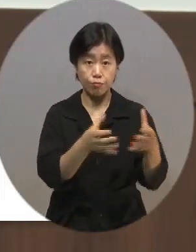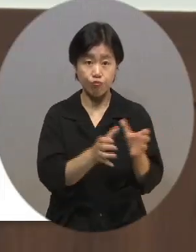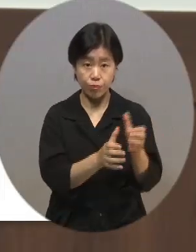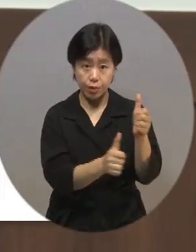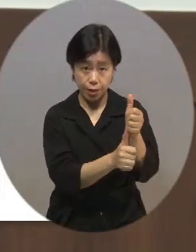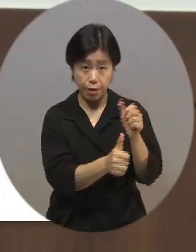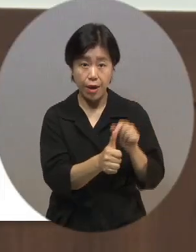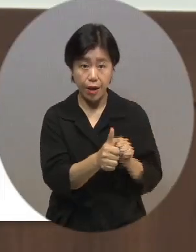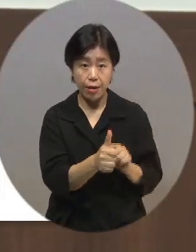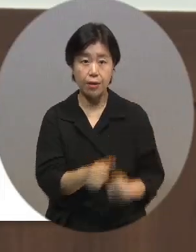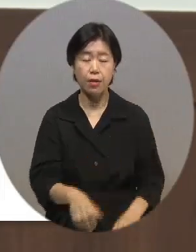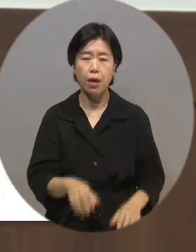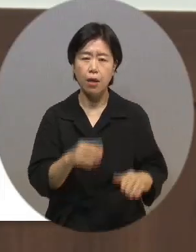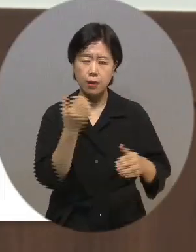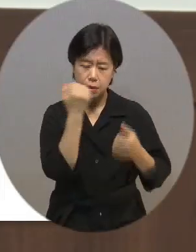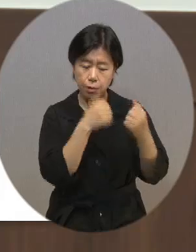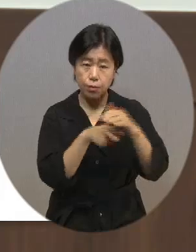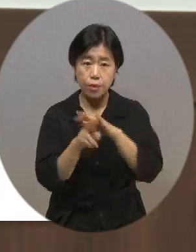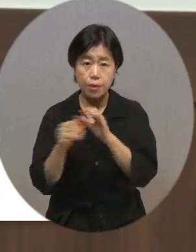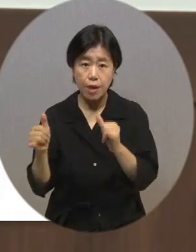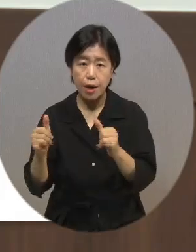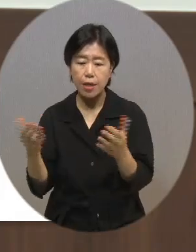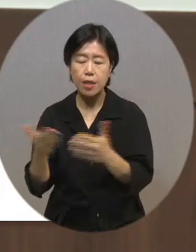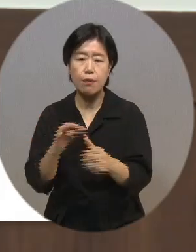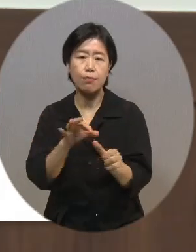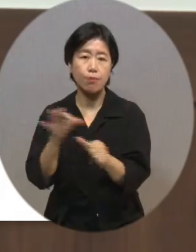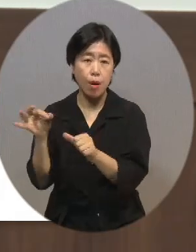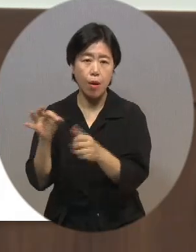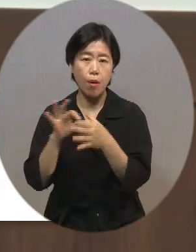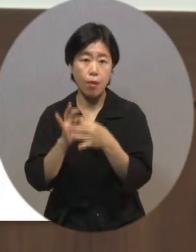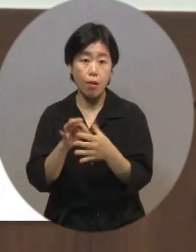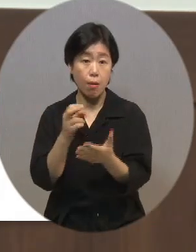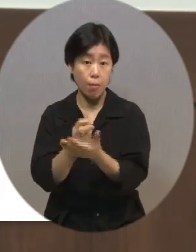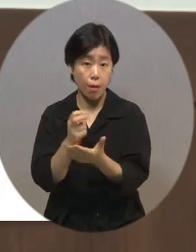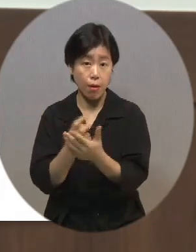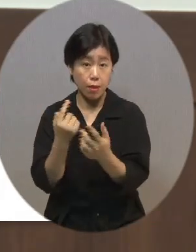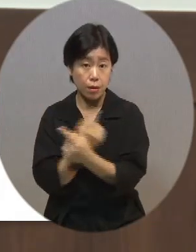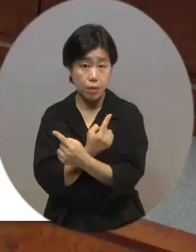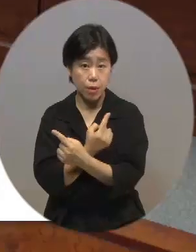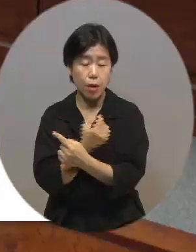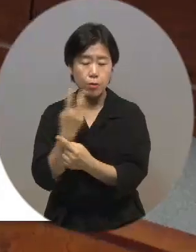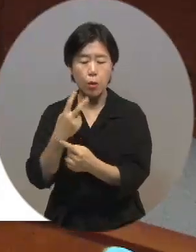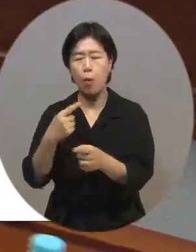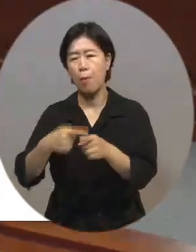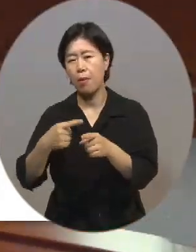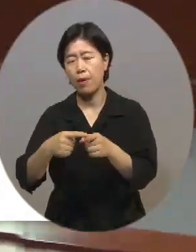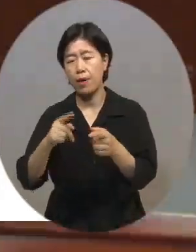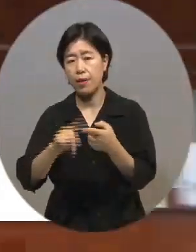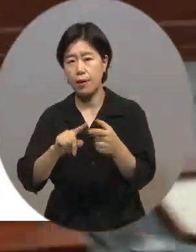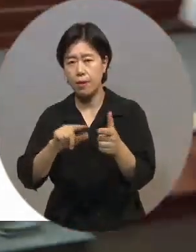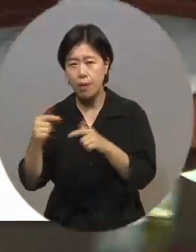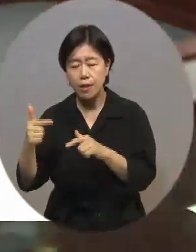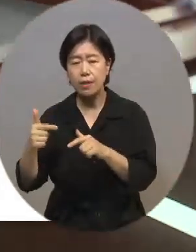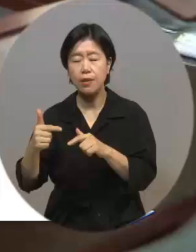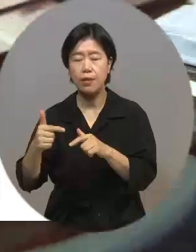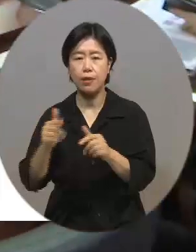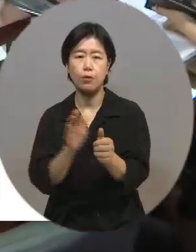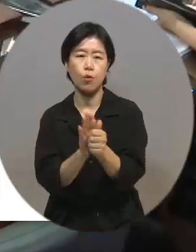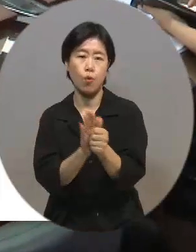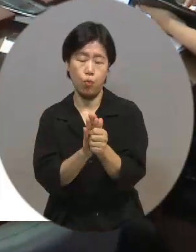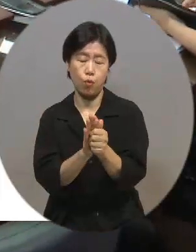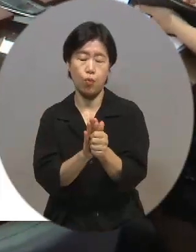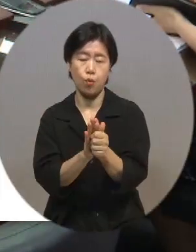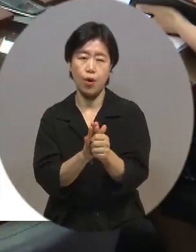차관은 탈북민의 고용 촉진을 위한 관련 법령 개정, 평가 지표 개선 등 모든 제도적 노력을 다해